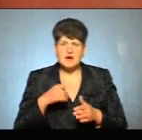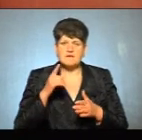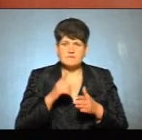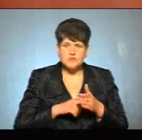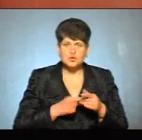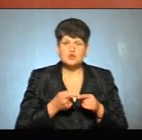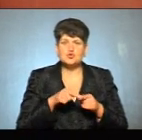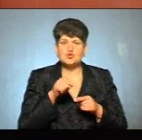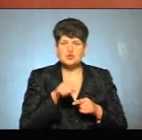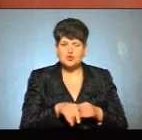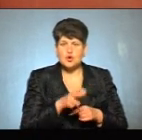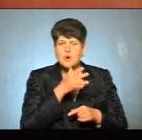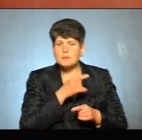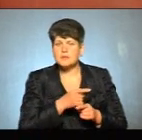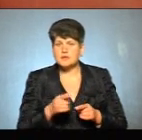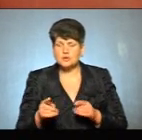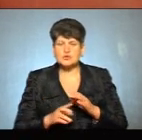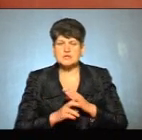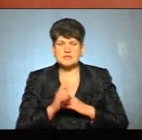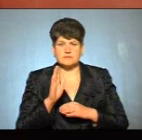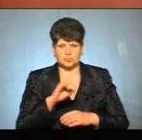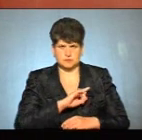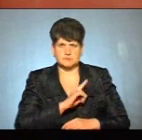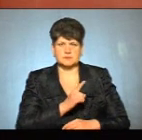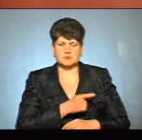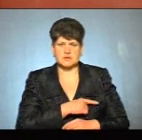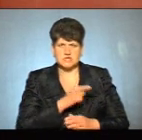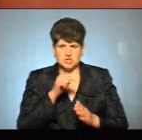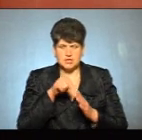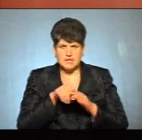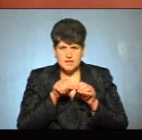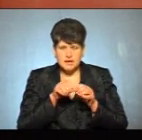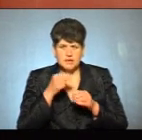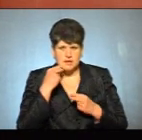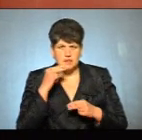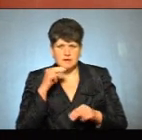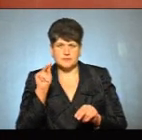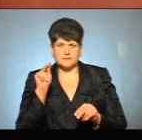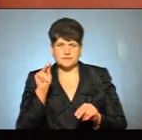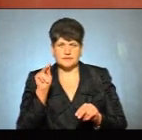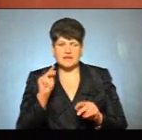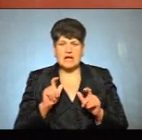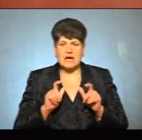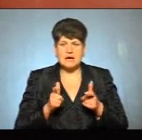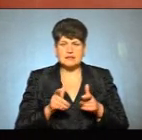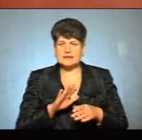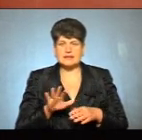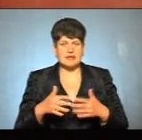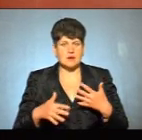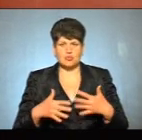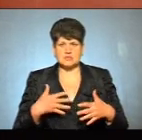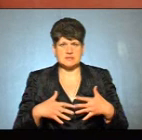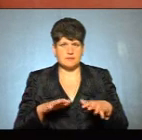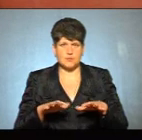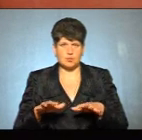цього періоду церква вийде сильнішою, глибшою, кращою. Карантин не послабить